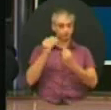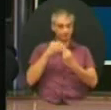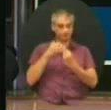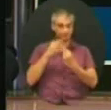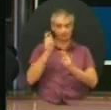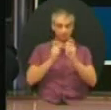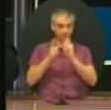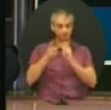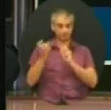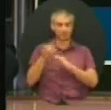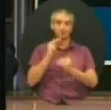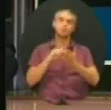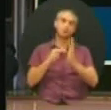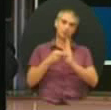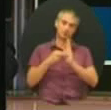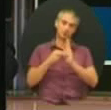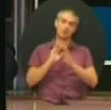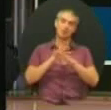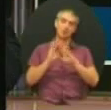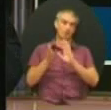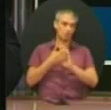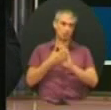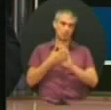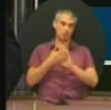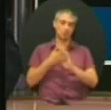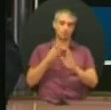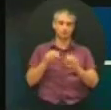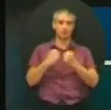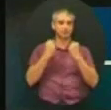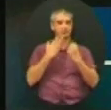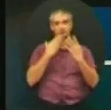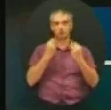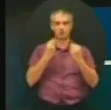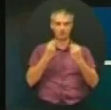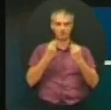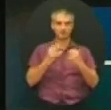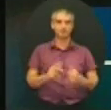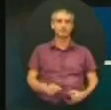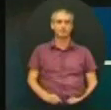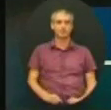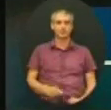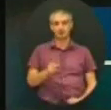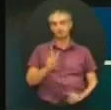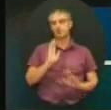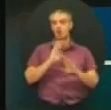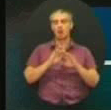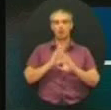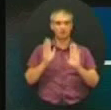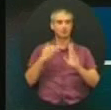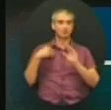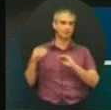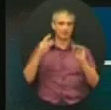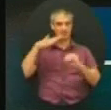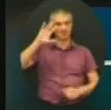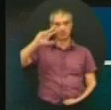עוד אנשים שהם מינויים פוליטיים. אבל האנשים האלה נמצאים במערכת. תודה רבה לכם. אלה שומרי הסף, לא לגעת בהם. אנחנו